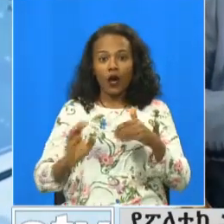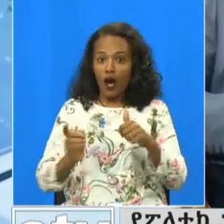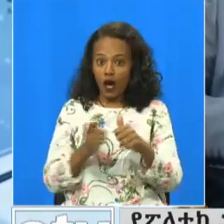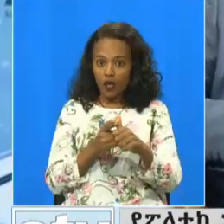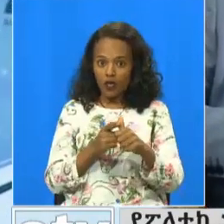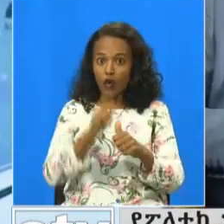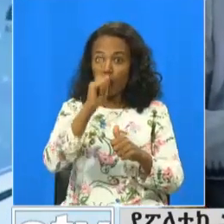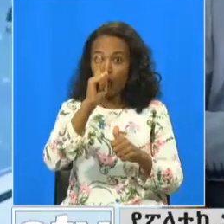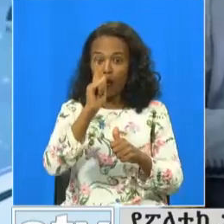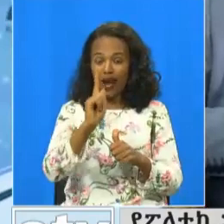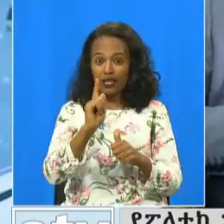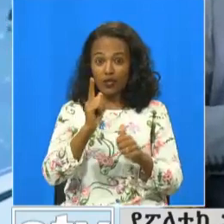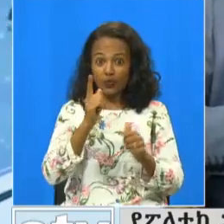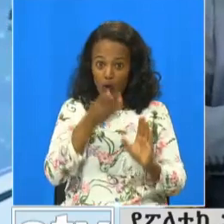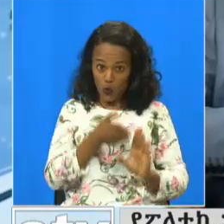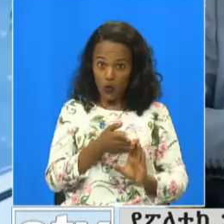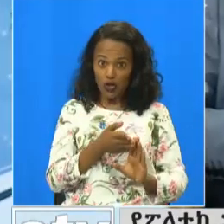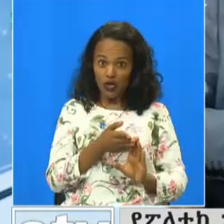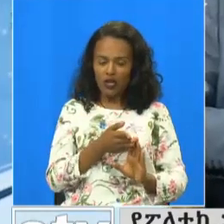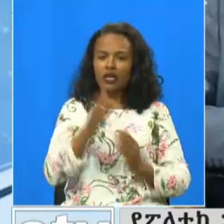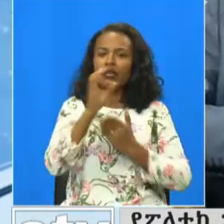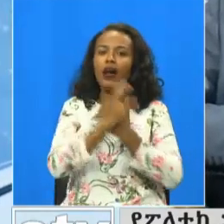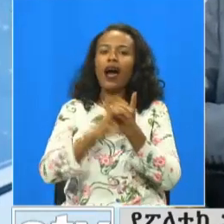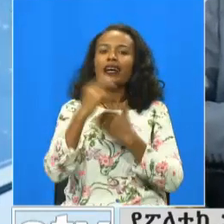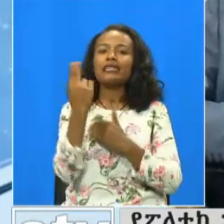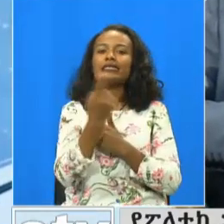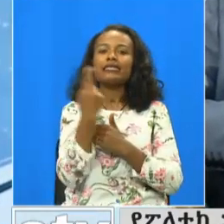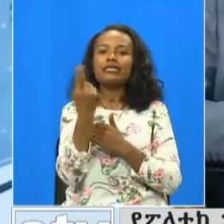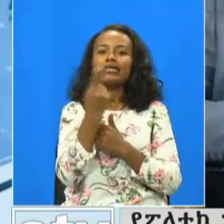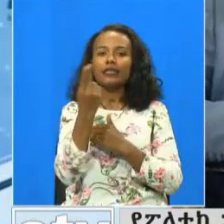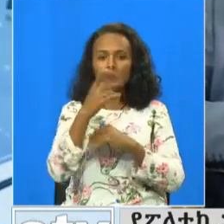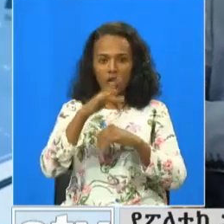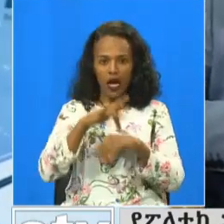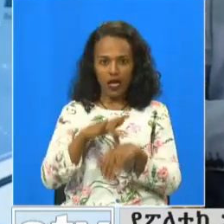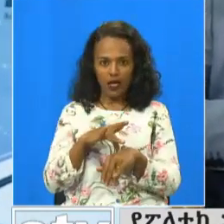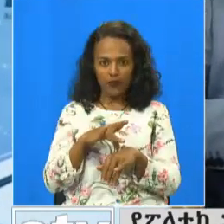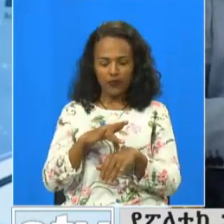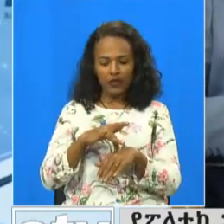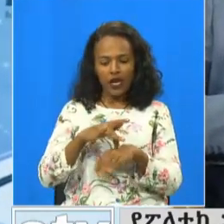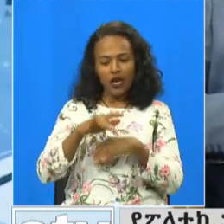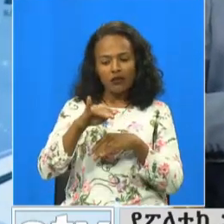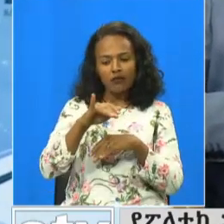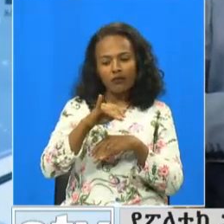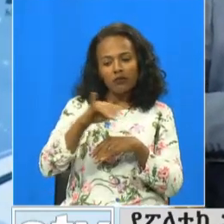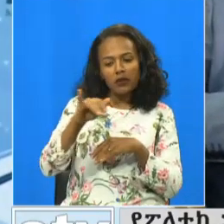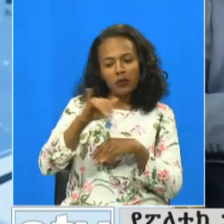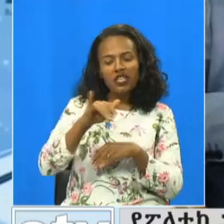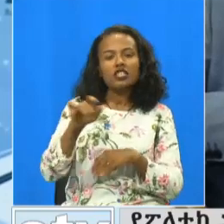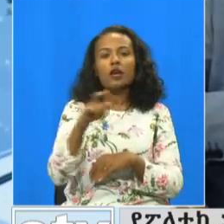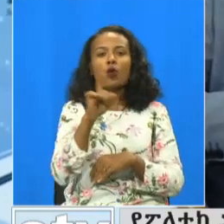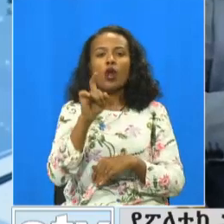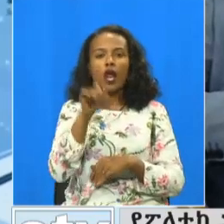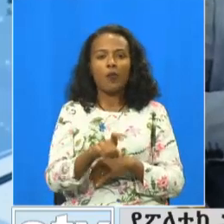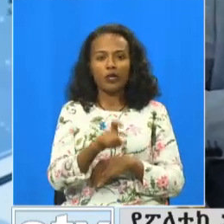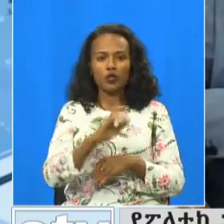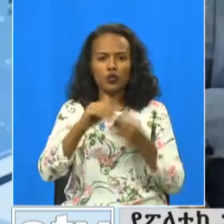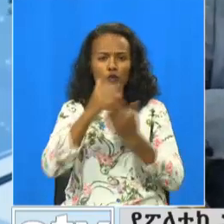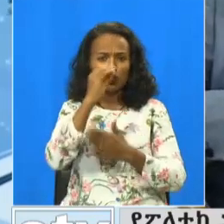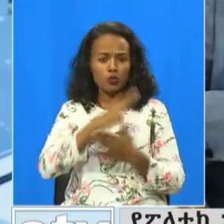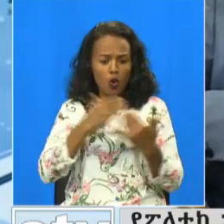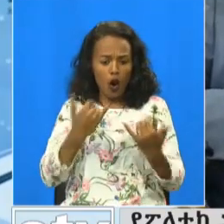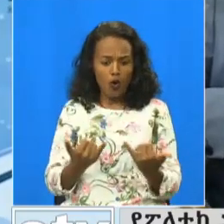አንደኛ በአንድ በኩል የሀገር ጥቅም ላይ መመሳሰል ሁሉም ሰው